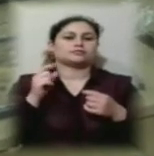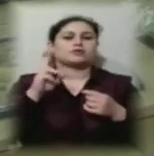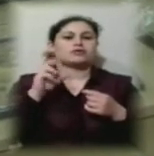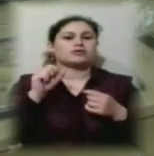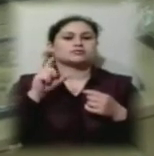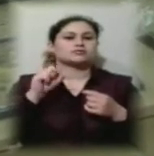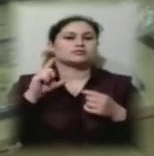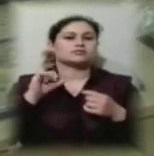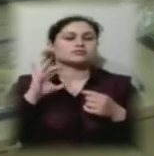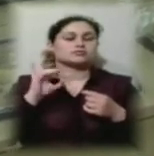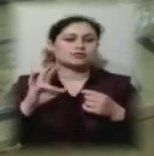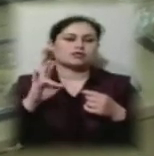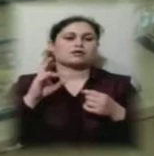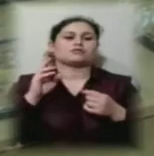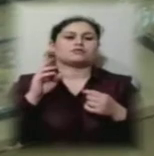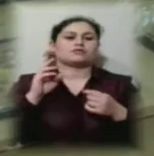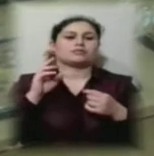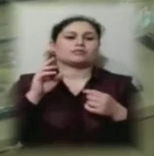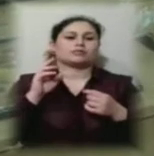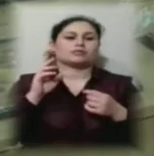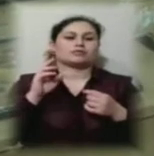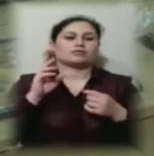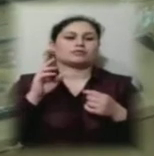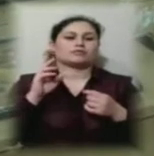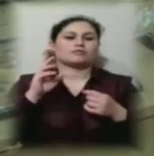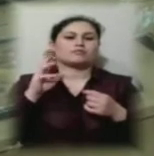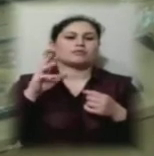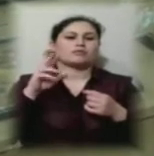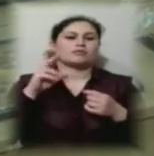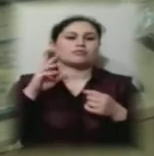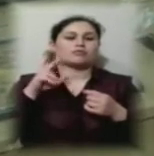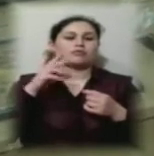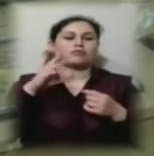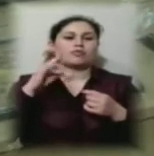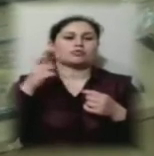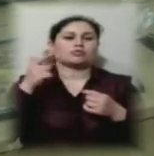Казахстана, з Моголії,